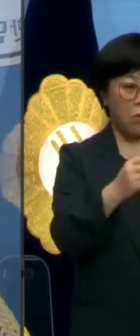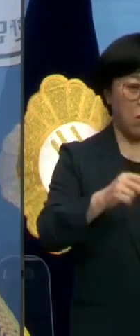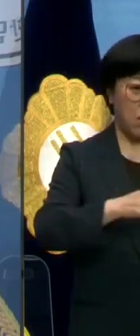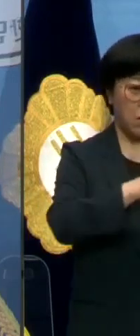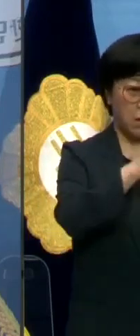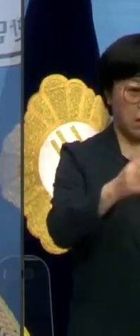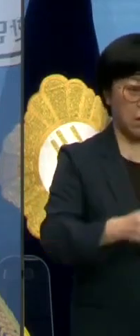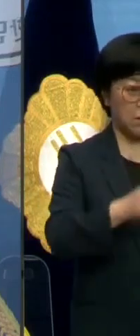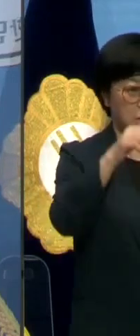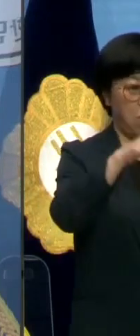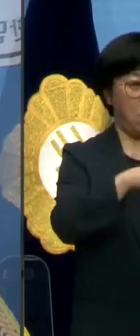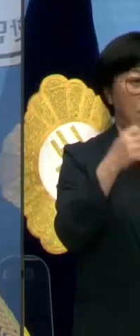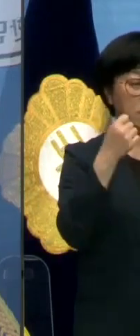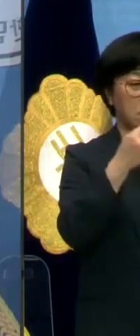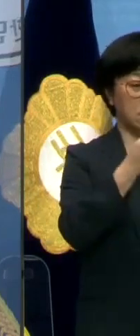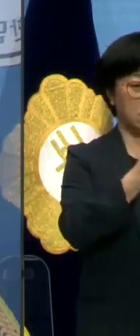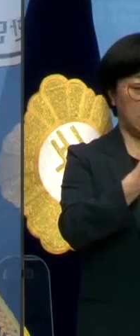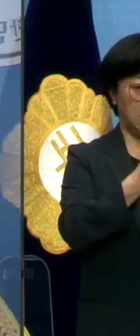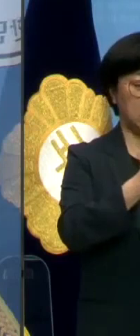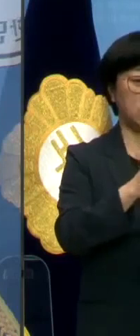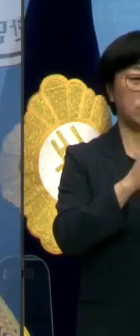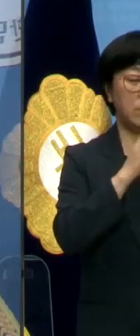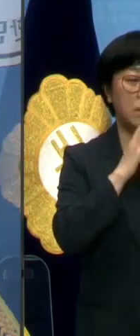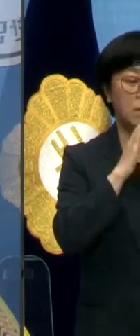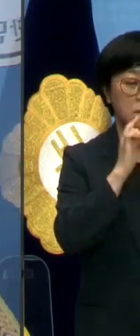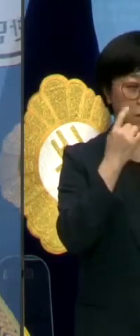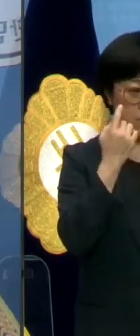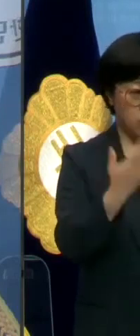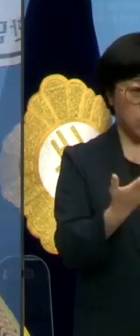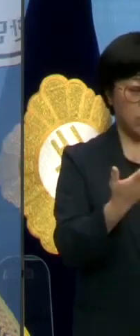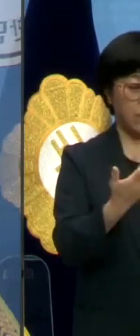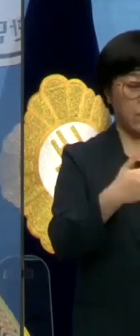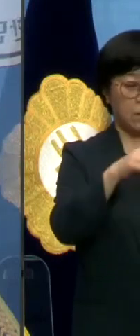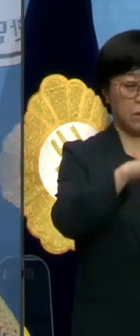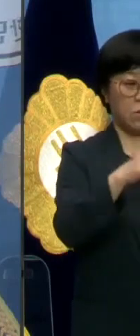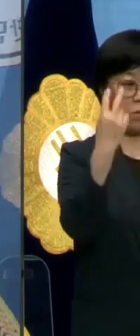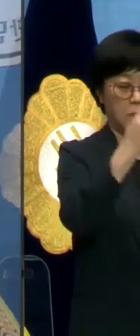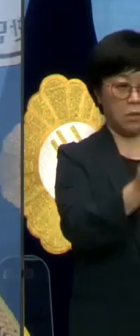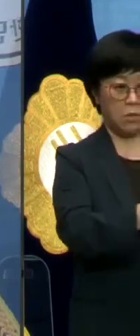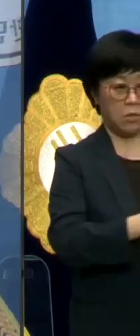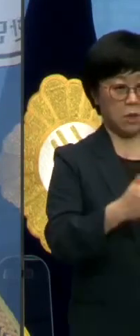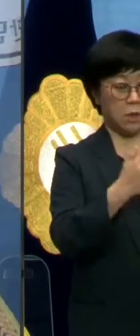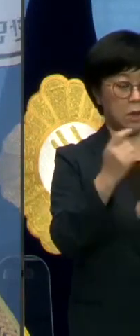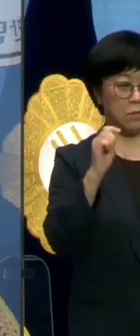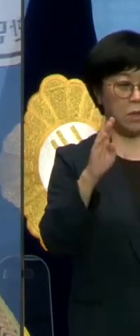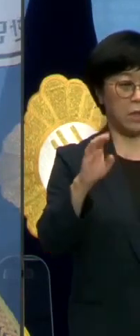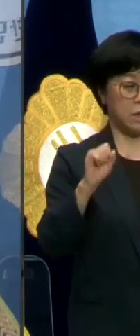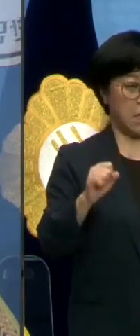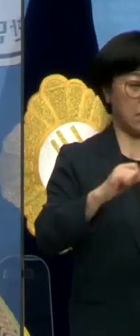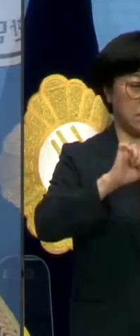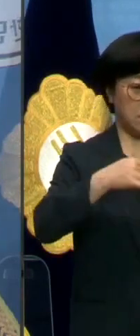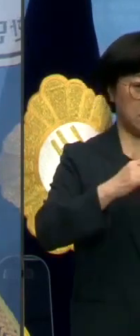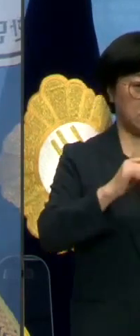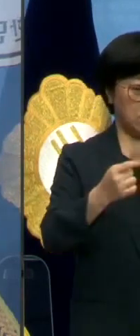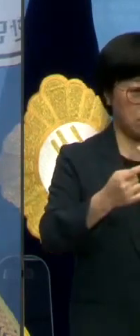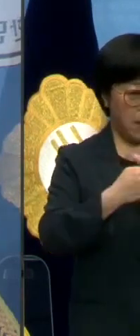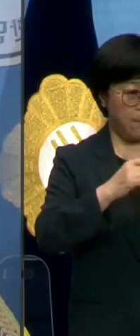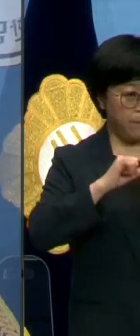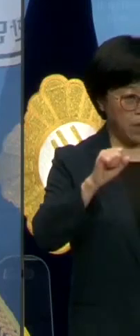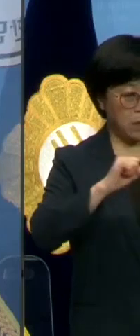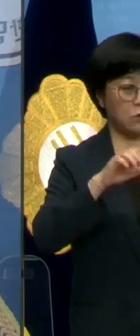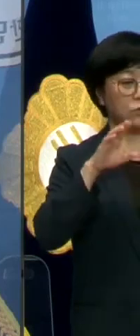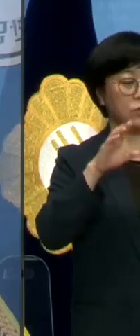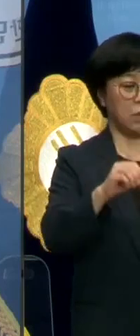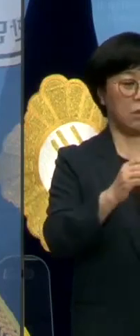선거가 확정된 상황인가? 또한 선관위는 TBS가 자체적으로 캠페인을